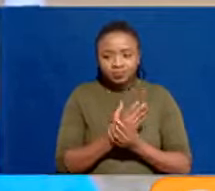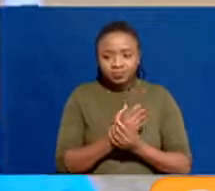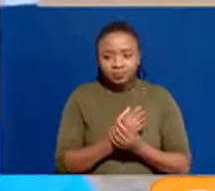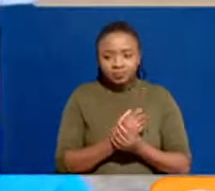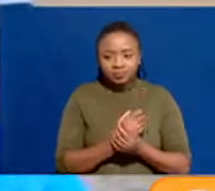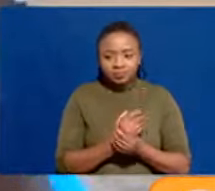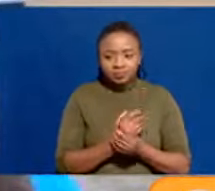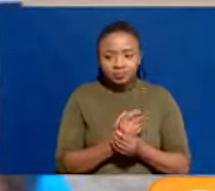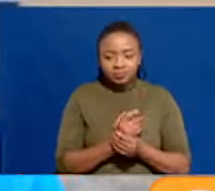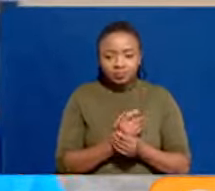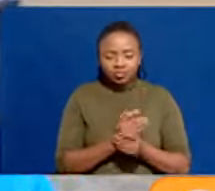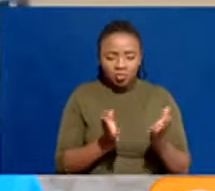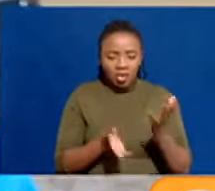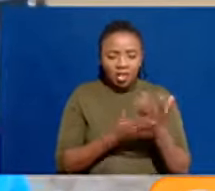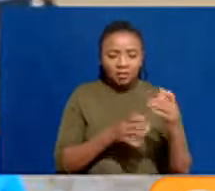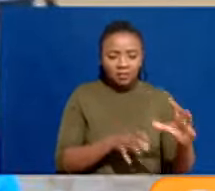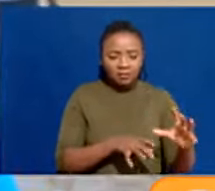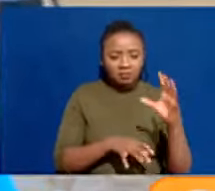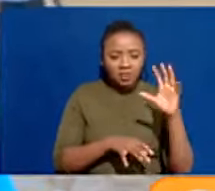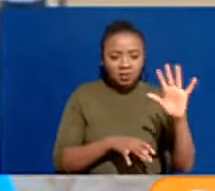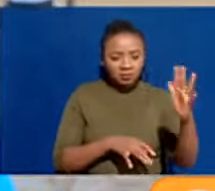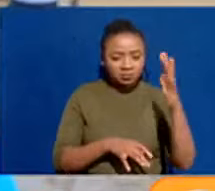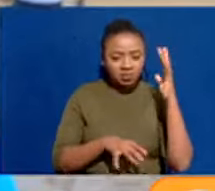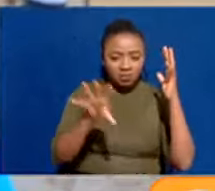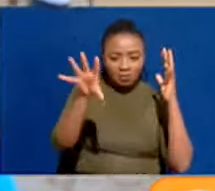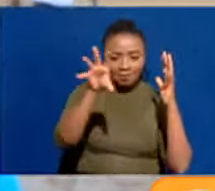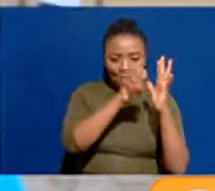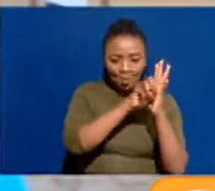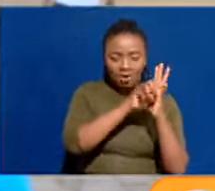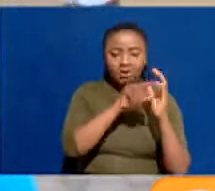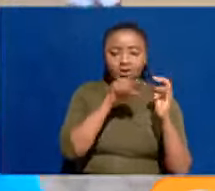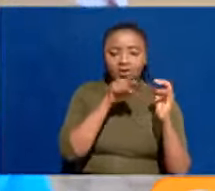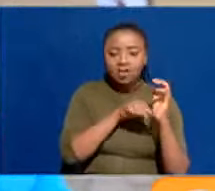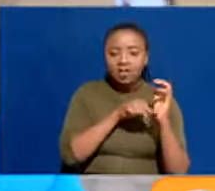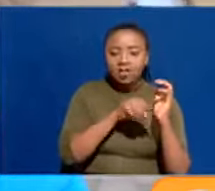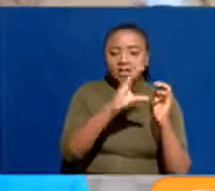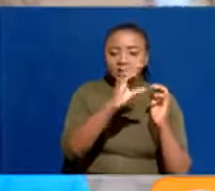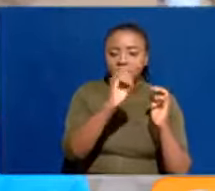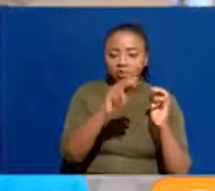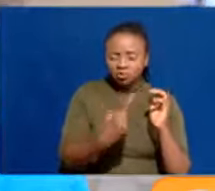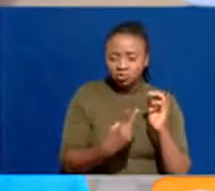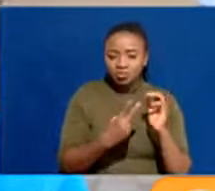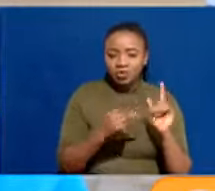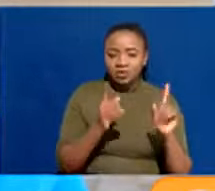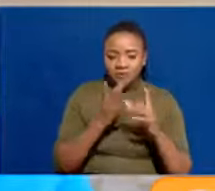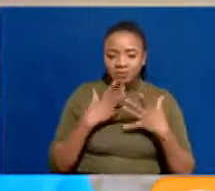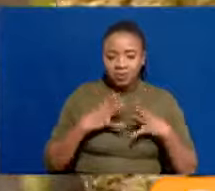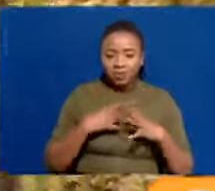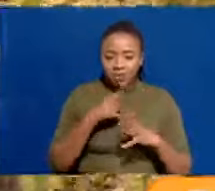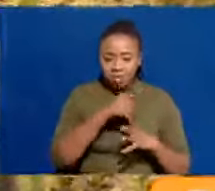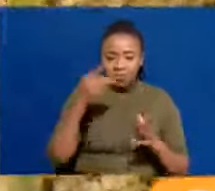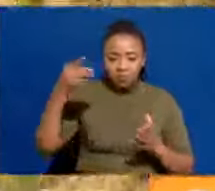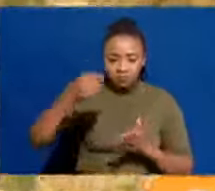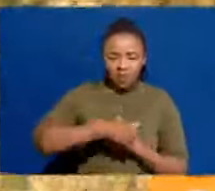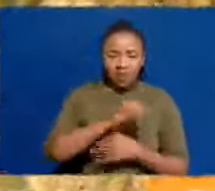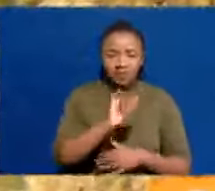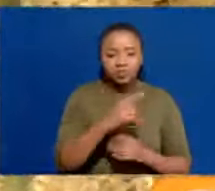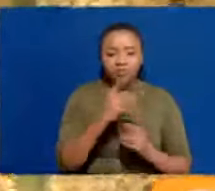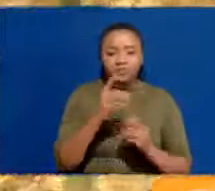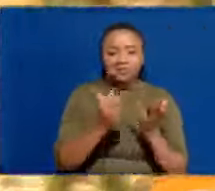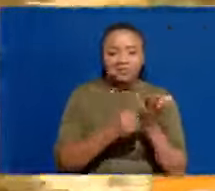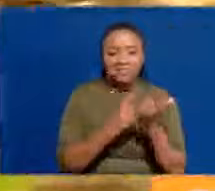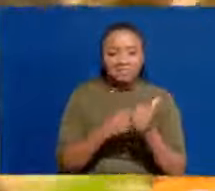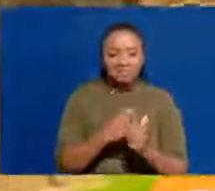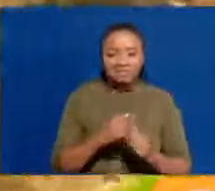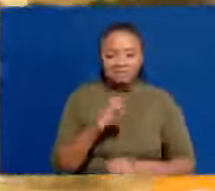kuiweka ama sijui kunyonya ile hewaka. Hiyo hesabu tukifanya kuna watu ambao wanainunua. The